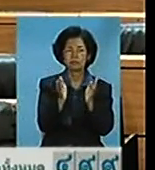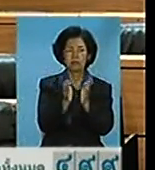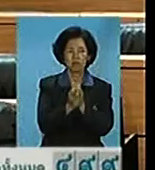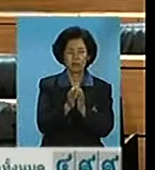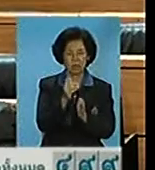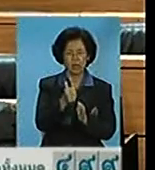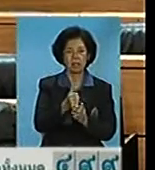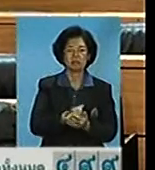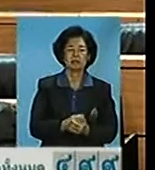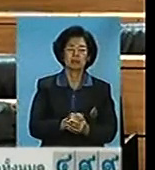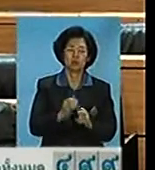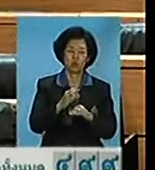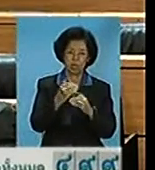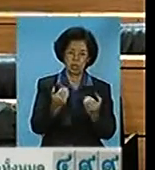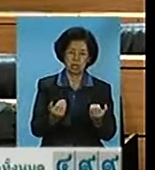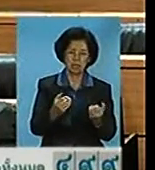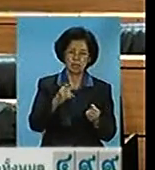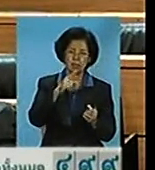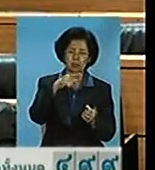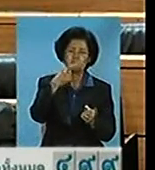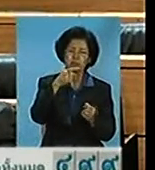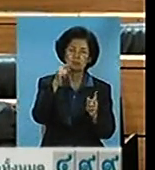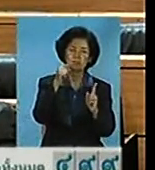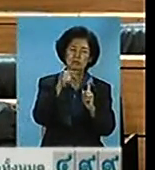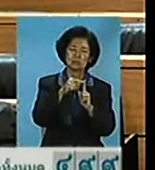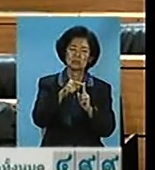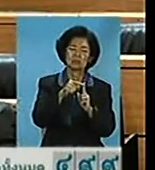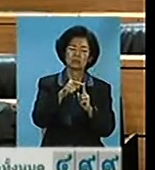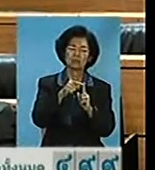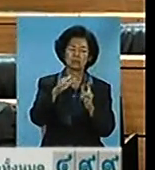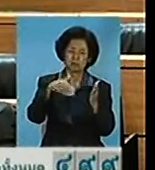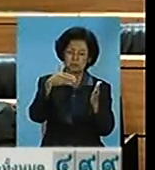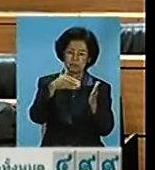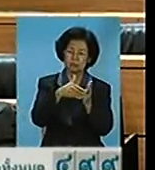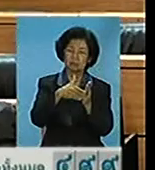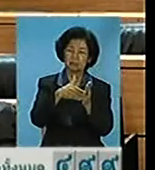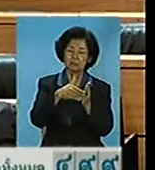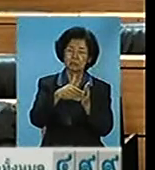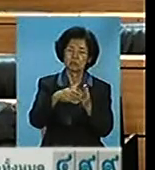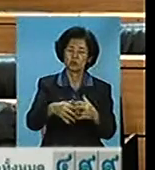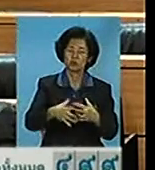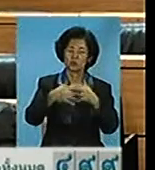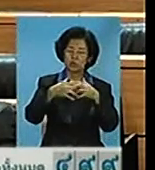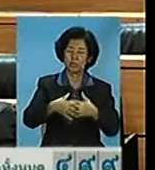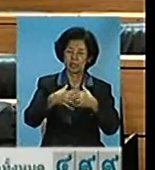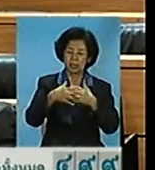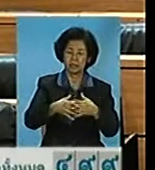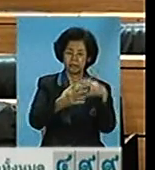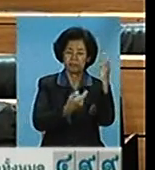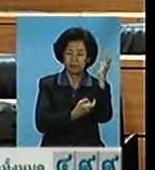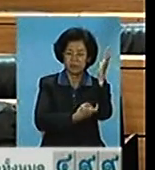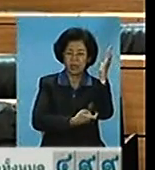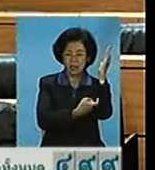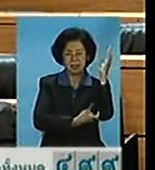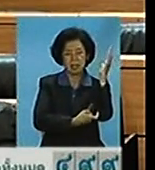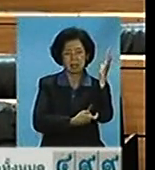พูดถึงศูนย์กลางอุตสาหกรรมผลิตภัณฑ์ยางพูดถึงเ